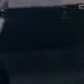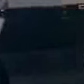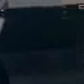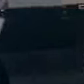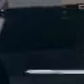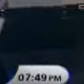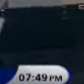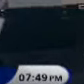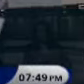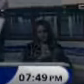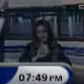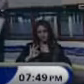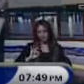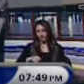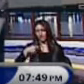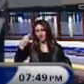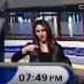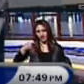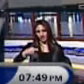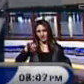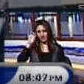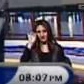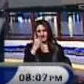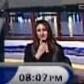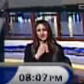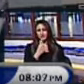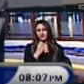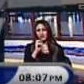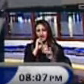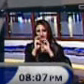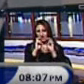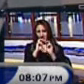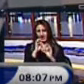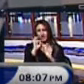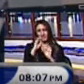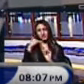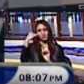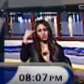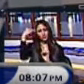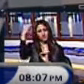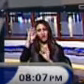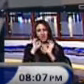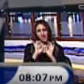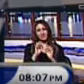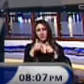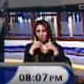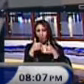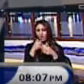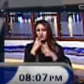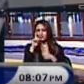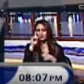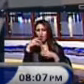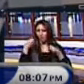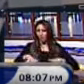الله الرحمن الرحيم. اهلا بحضراتكم. 90 دقيقه لما اتكلمت الحلقه اللي فاتت عن الامل واننا لازم نتمسك بالامل والرغبه في